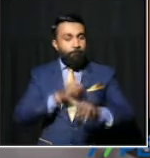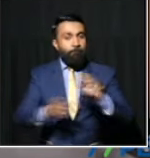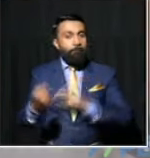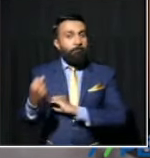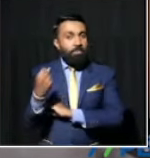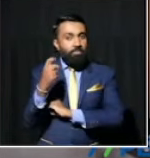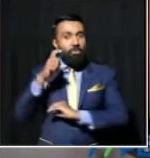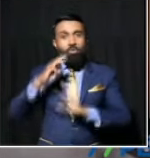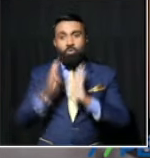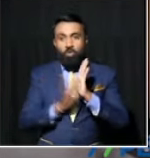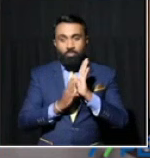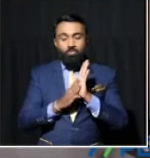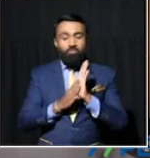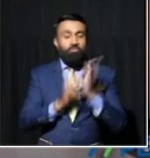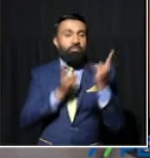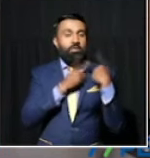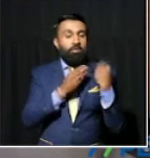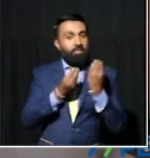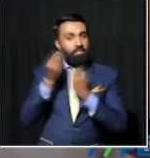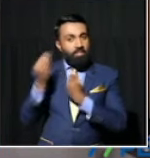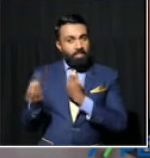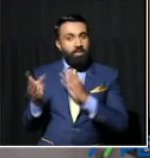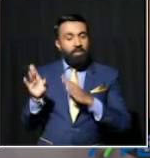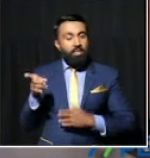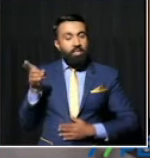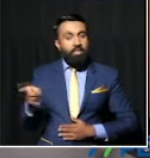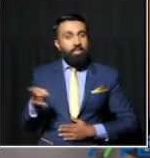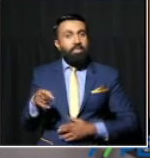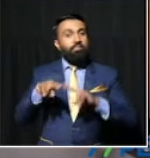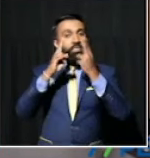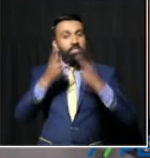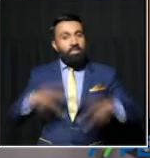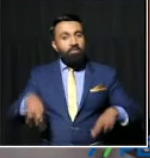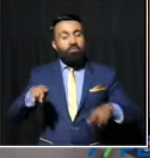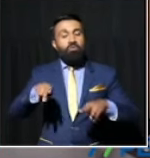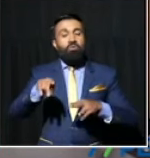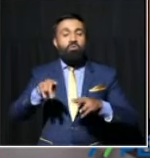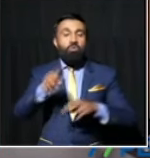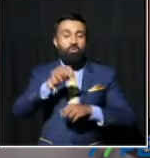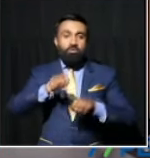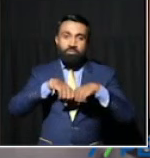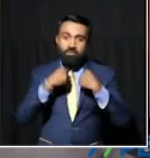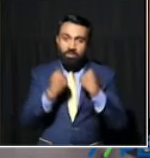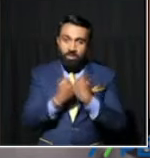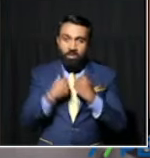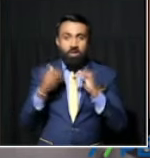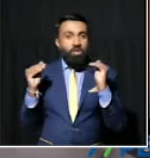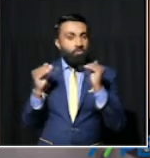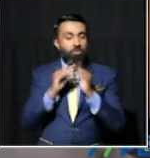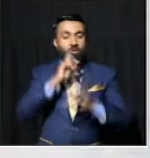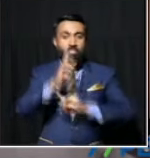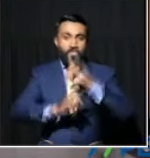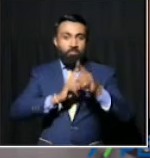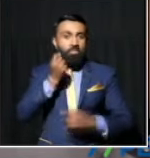කමිටියක් දාන්න. හැබැයි දානව නම් ඒ දාන කොටේ ජාත්‍යන්තර සංවිධානයේ සම්මුතියන් වලට අනුකූලව සාකච්ඡා කරලා ක්‍රියාත්මක කළ යුතුයි කියන මතය